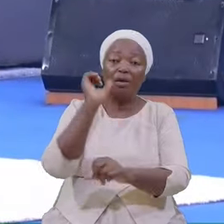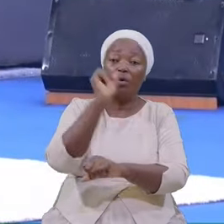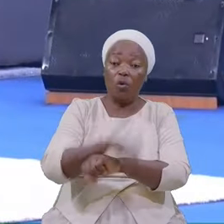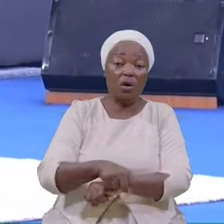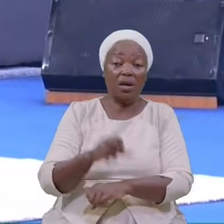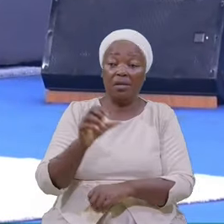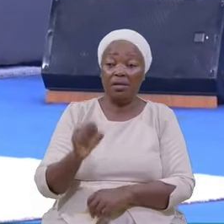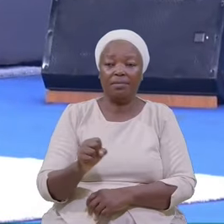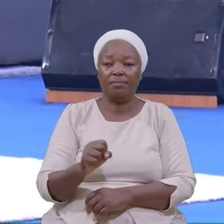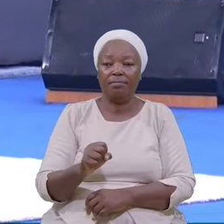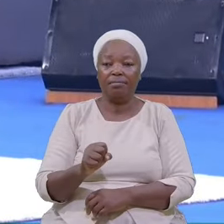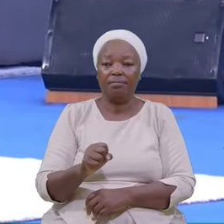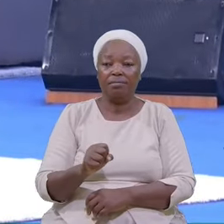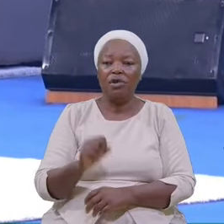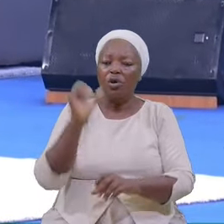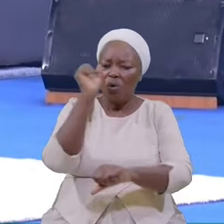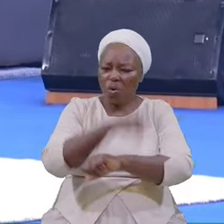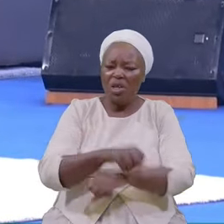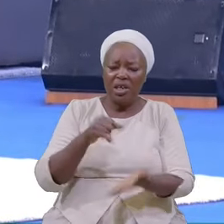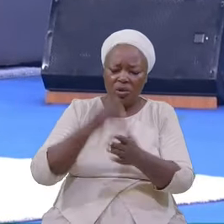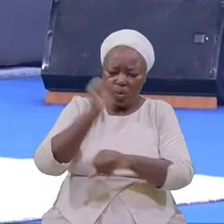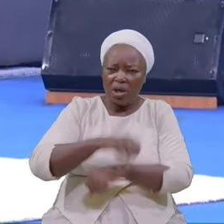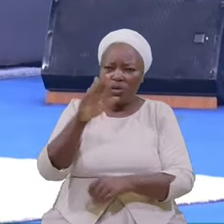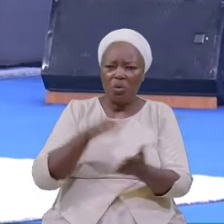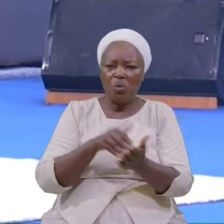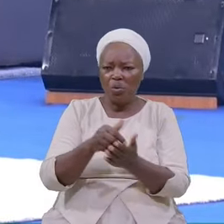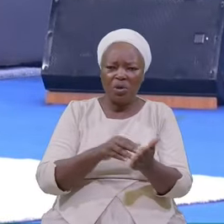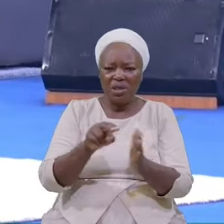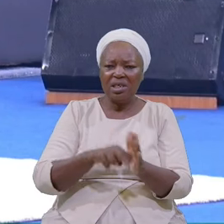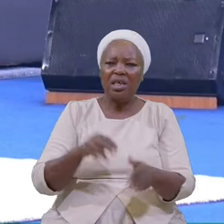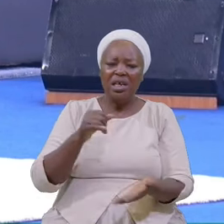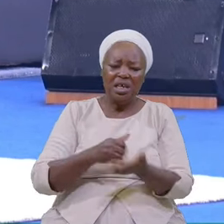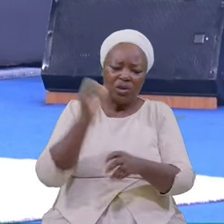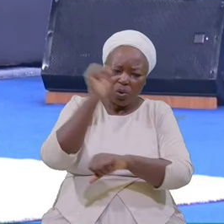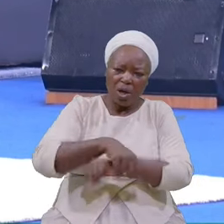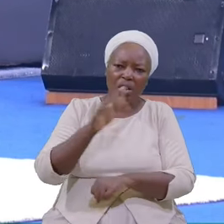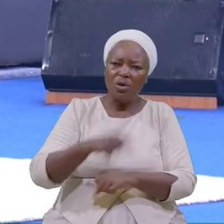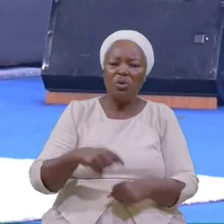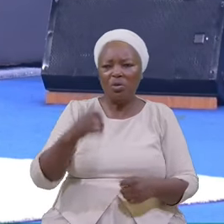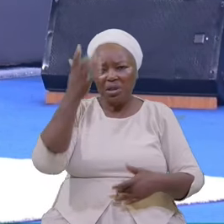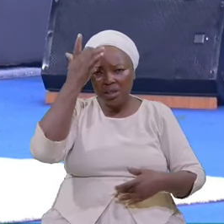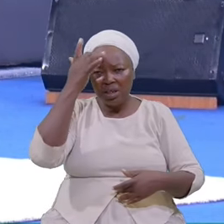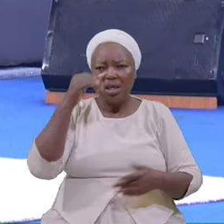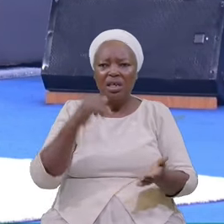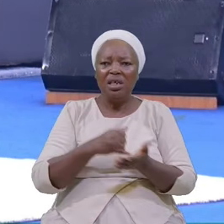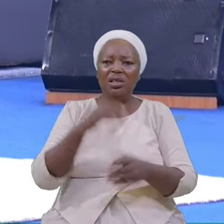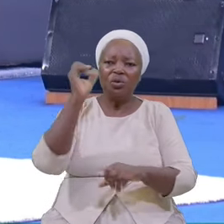foi vainque. La foi triomphe de votre faiblesse. Cela triomphe de votre